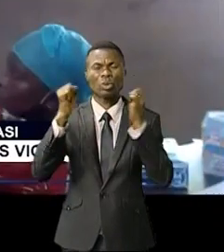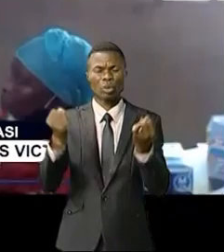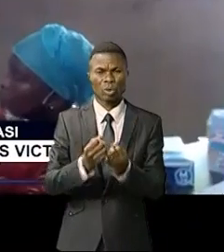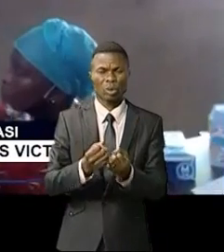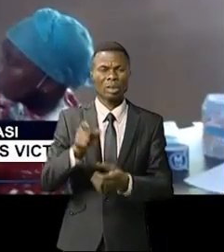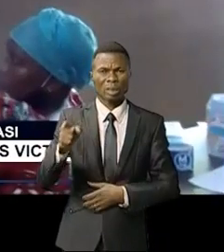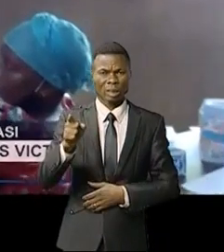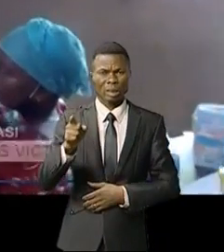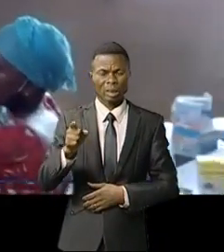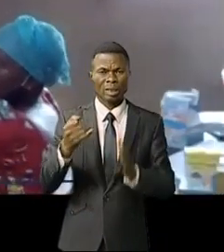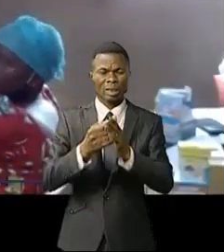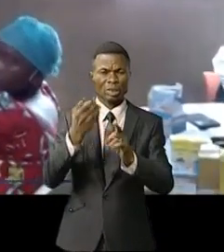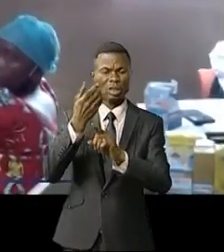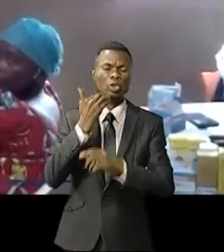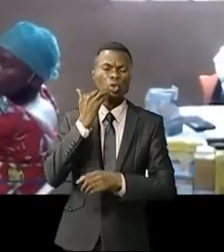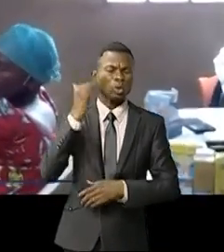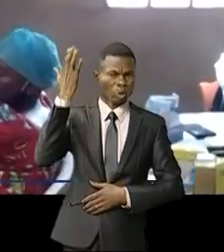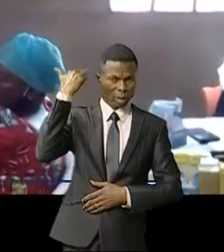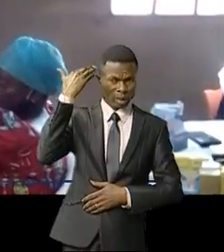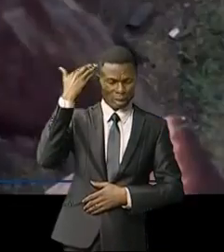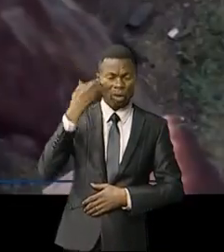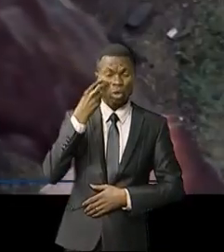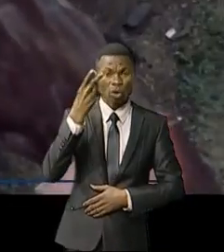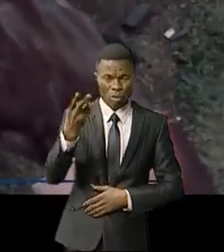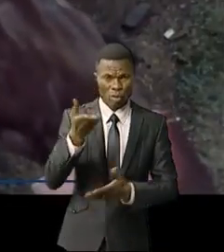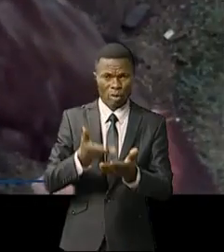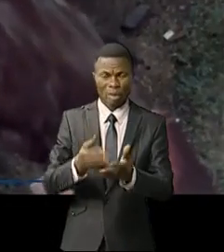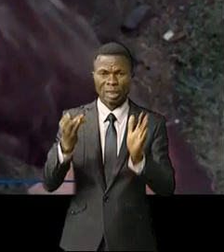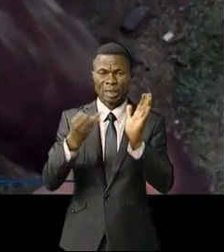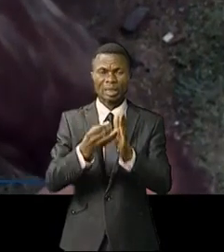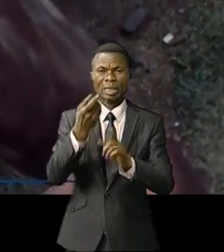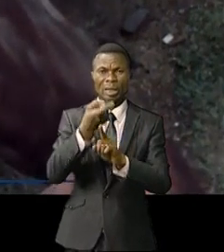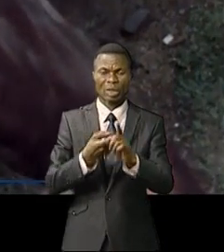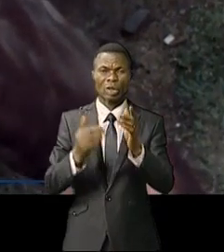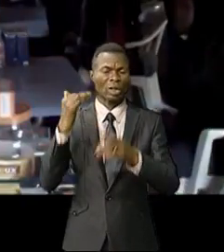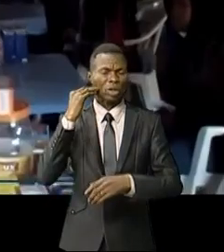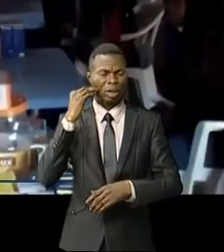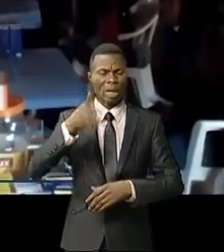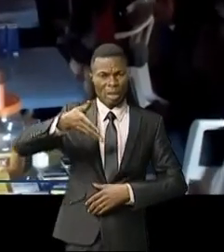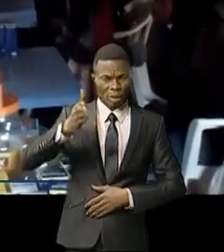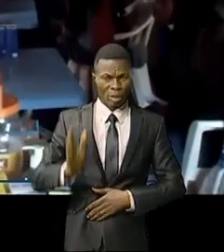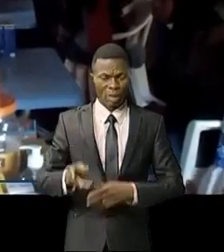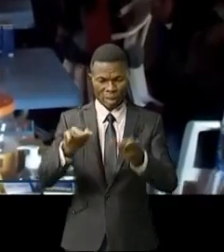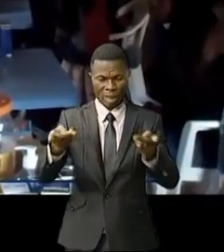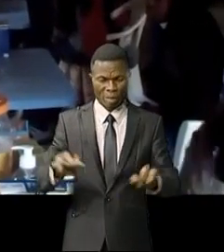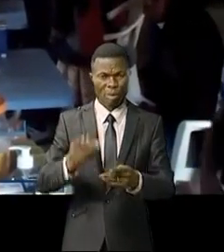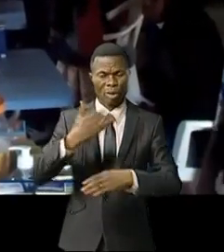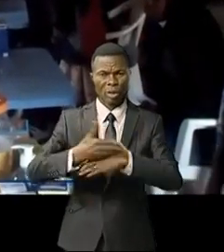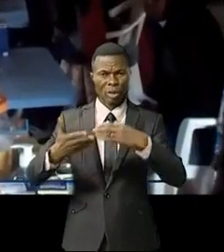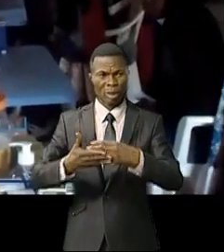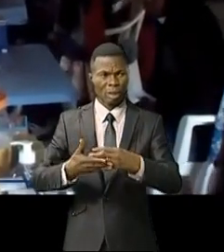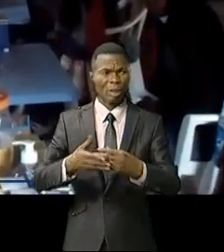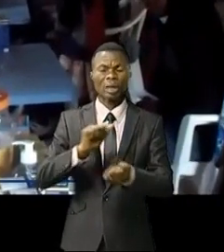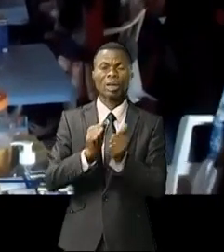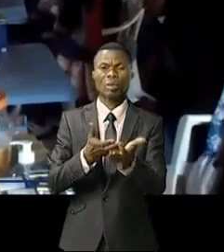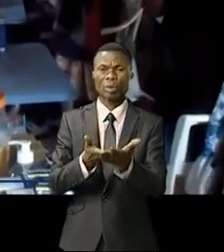le 6 juillet dernier ont été examinés et soignés pendant 7 jours par des médecins qualifiés dans un site installé pour la